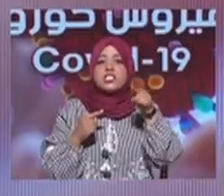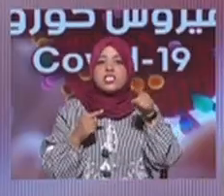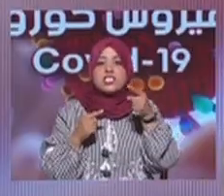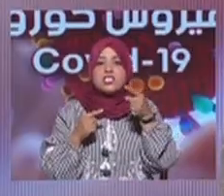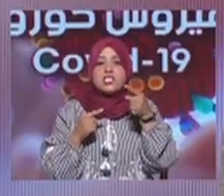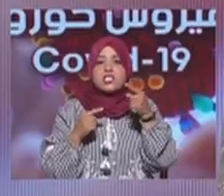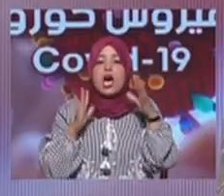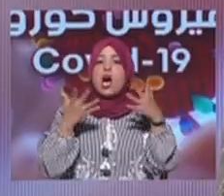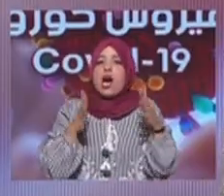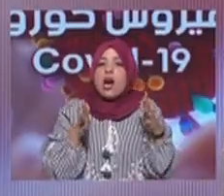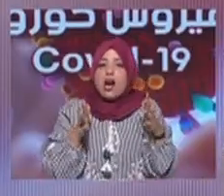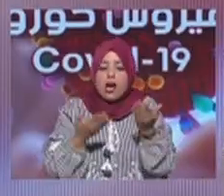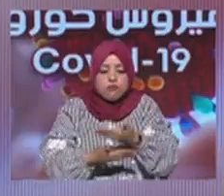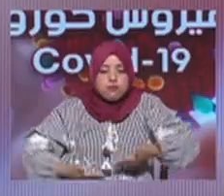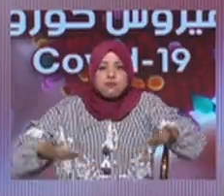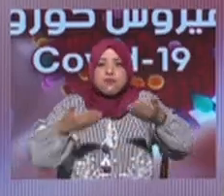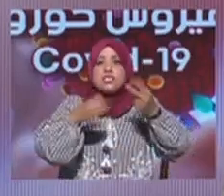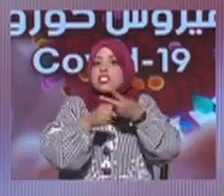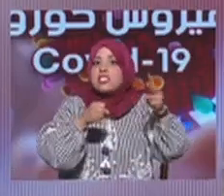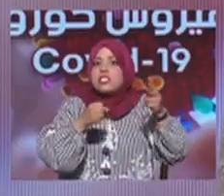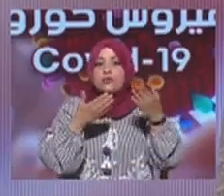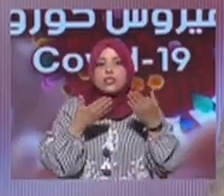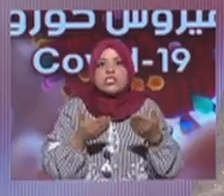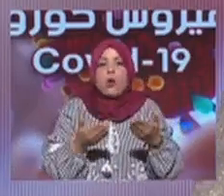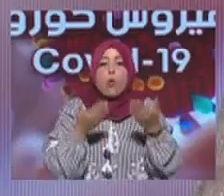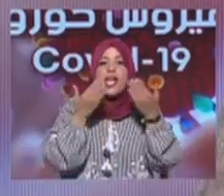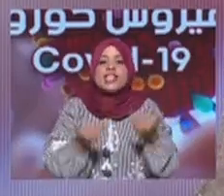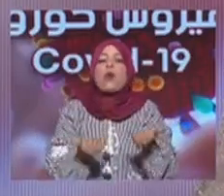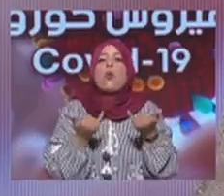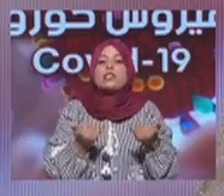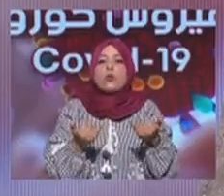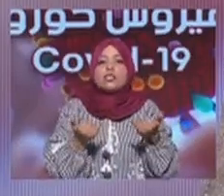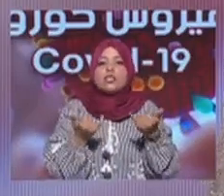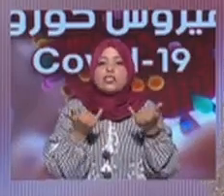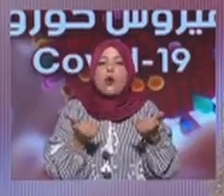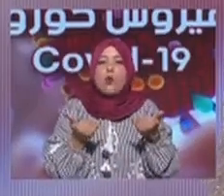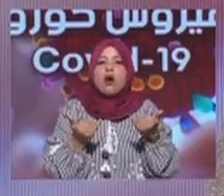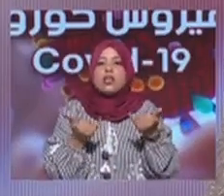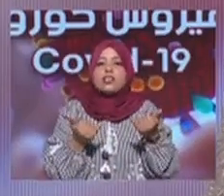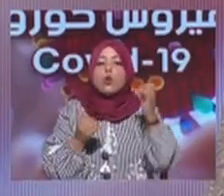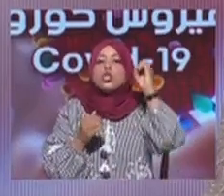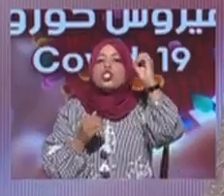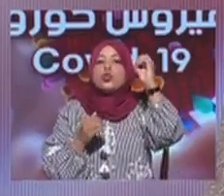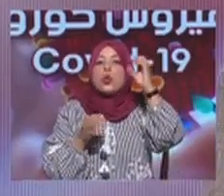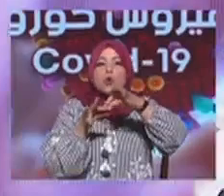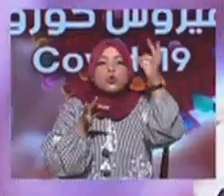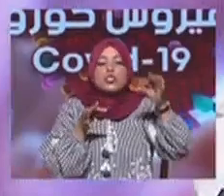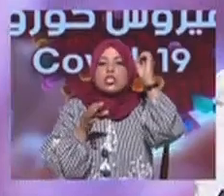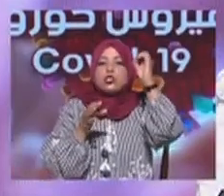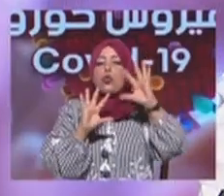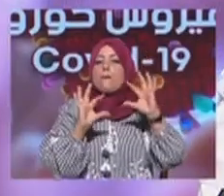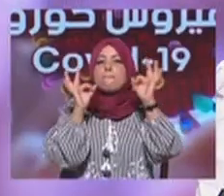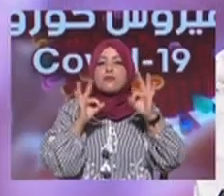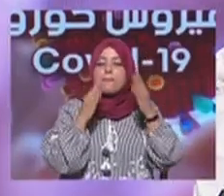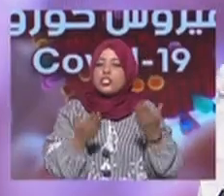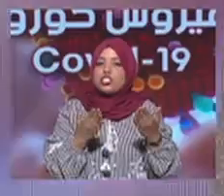مازلت خايفه، بما ان ما خلطناش باش عندنا زيرو نوفوكا، فانا مازلت خايفه. شكرا جزيلا لك دكتوره